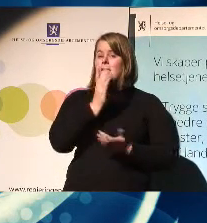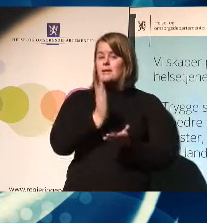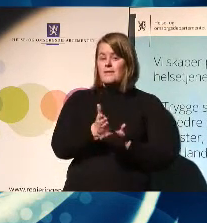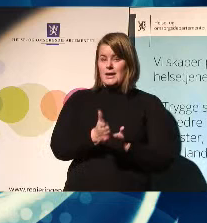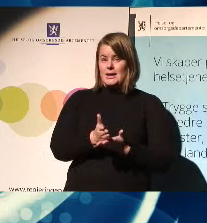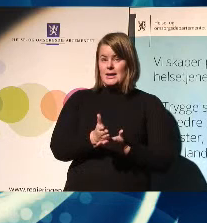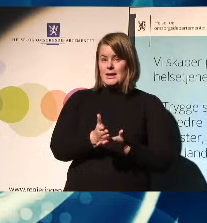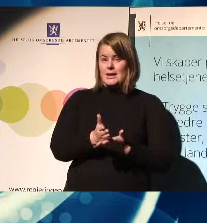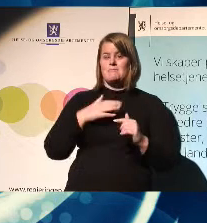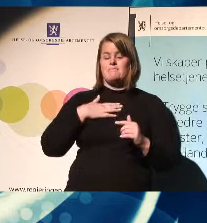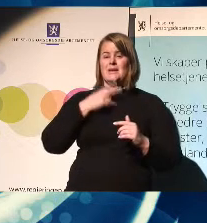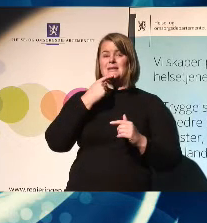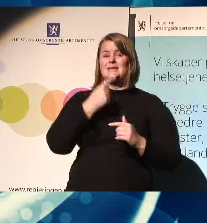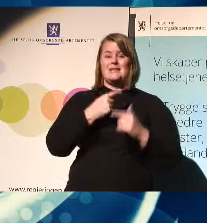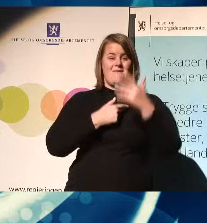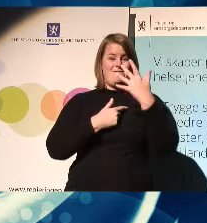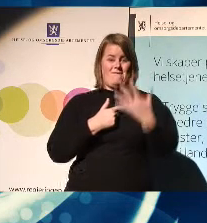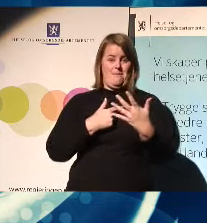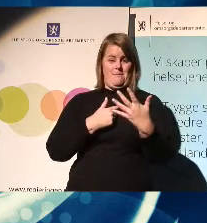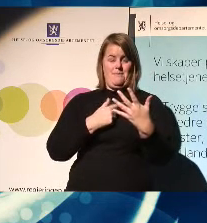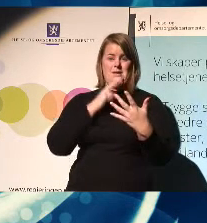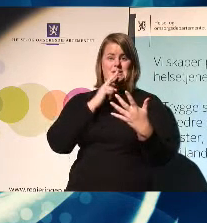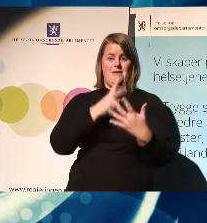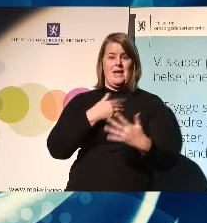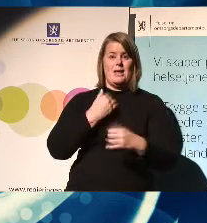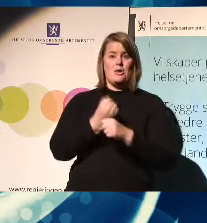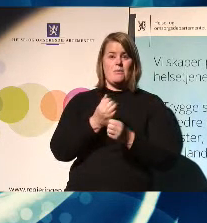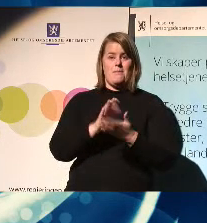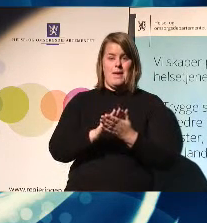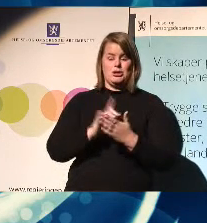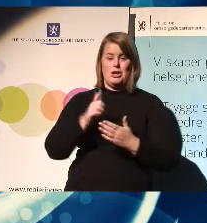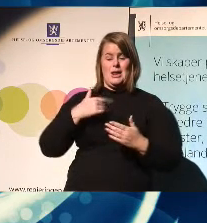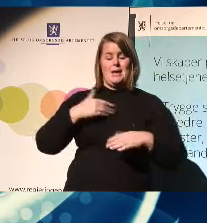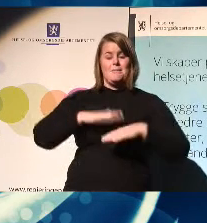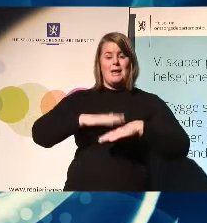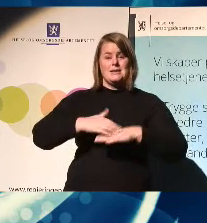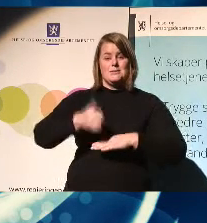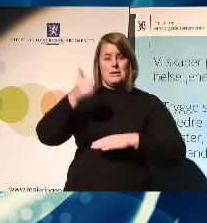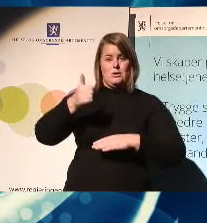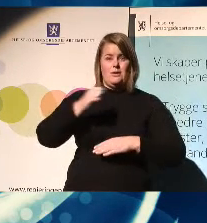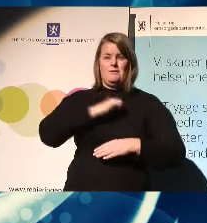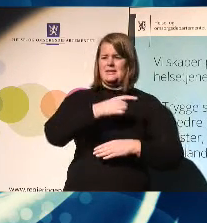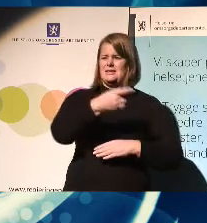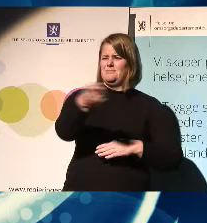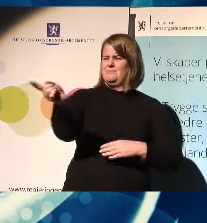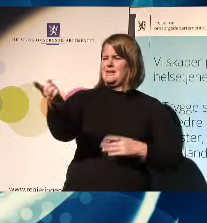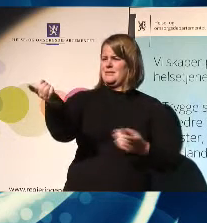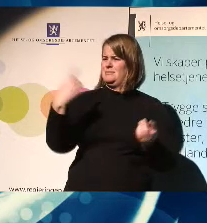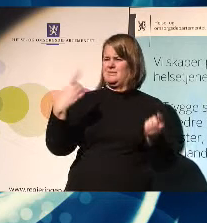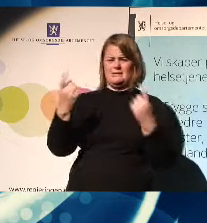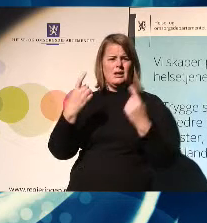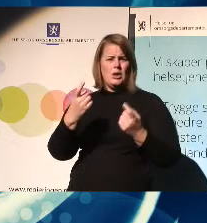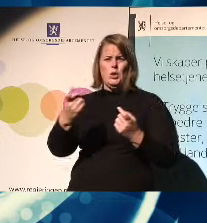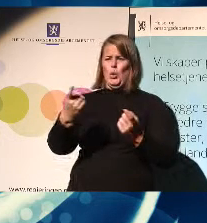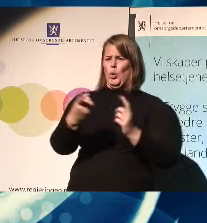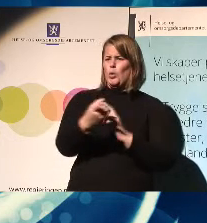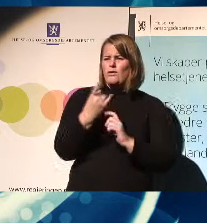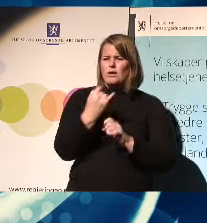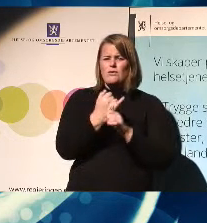bare de fem svarene jeg jobber med som beredskapsdirektør når noen utfordrer meg på hvordan skal vi møte dette